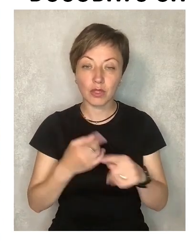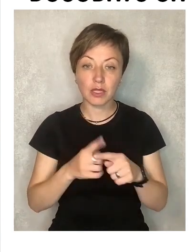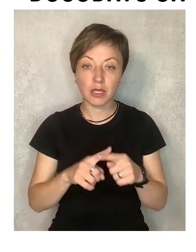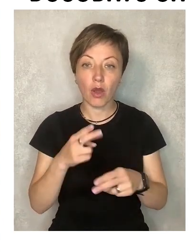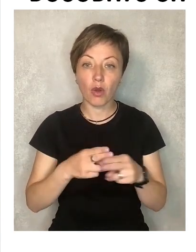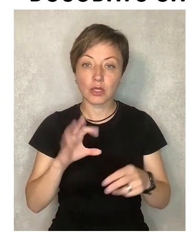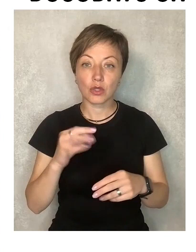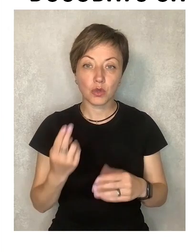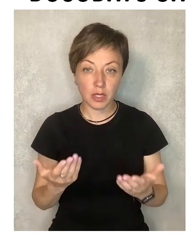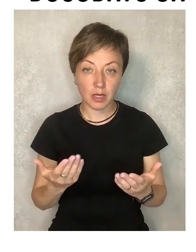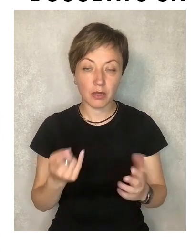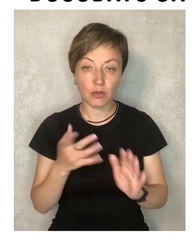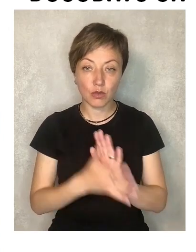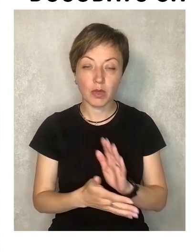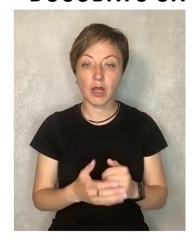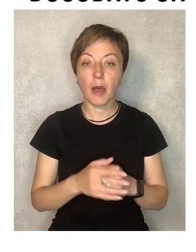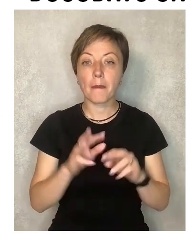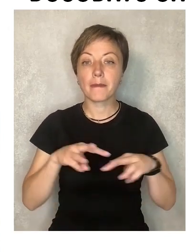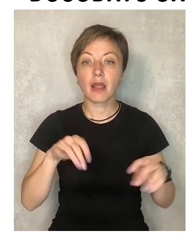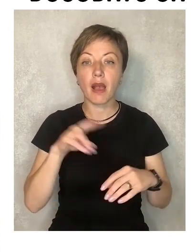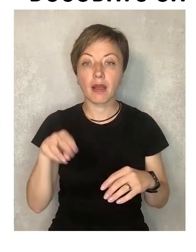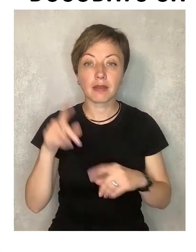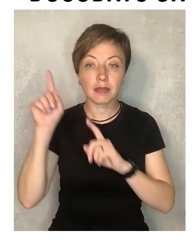соціальне, те зрозуміло, тому що мільярди вони десь там,